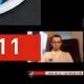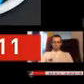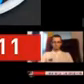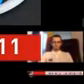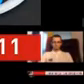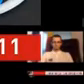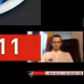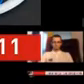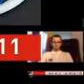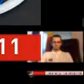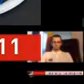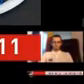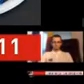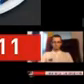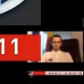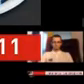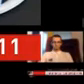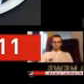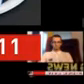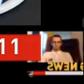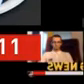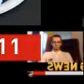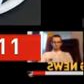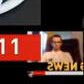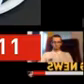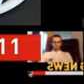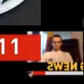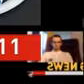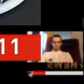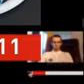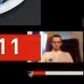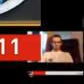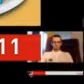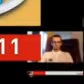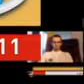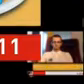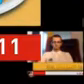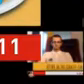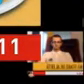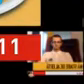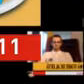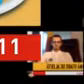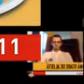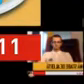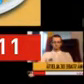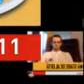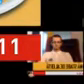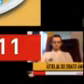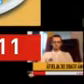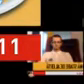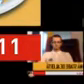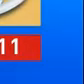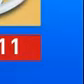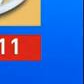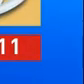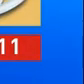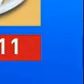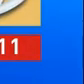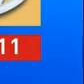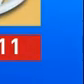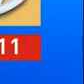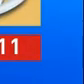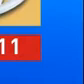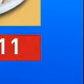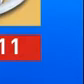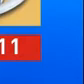mai dorit nu știu ce să urmărească. Dar lipsa de competitivitate a acestui și de profesionalism a acestui guvern ne